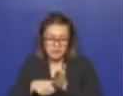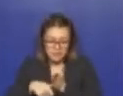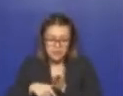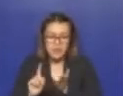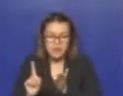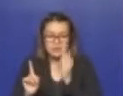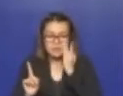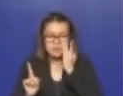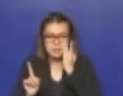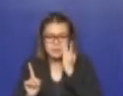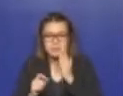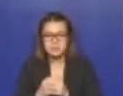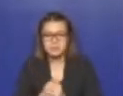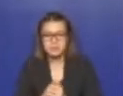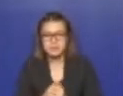การ